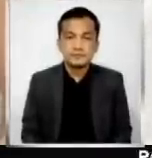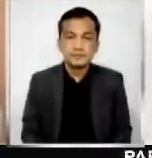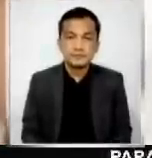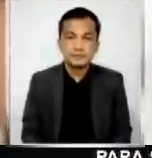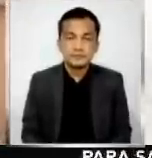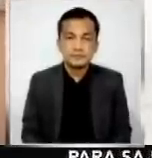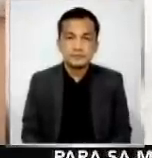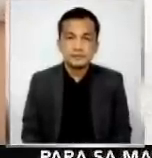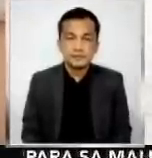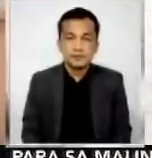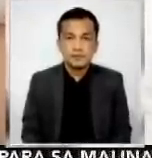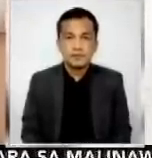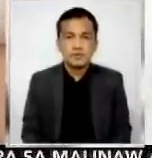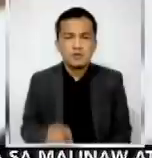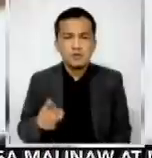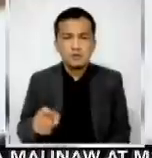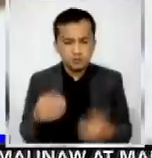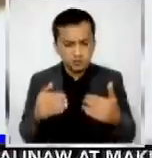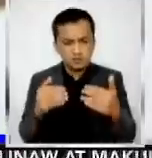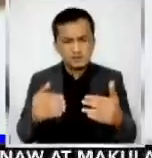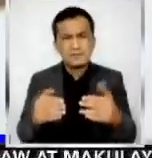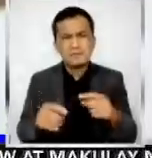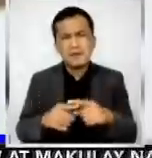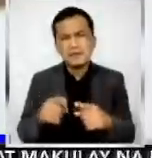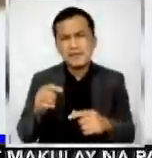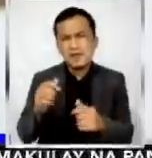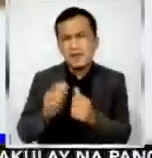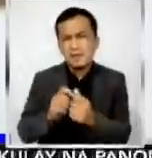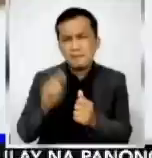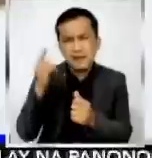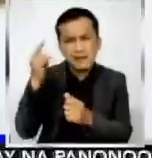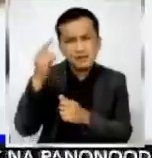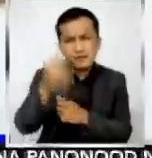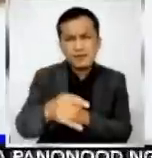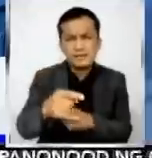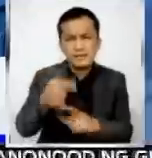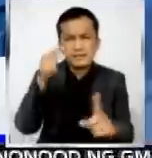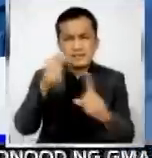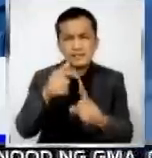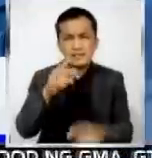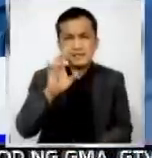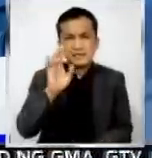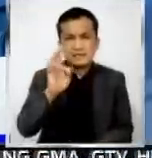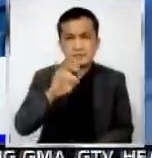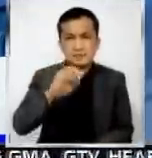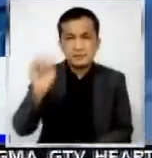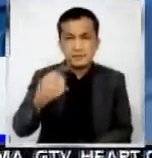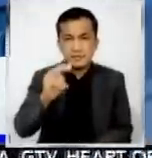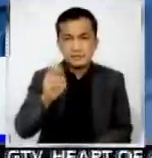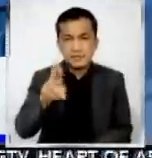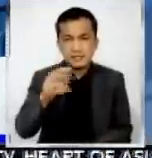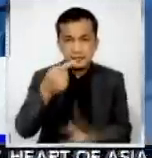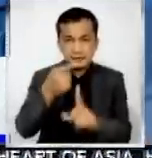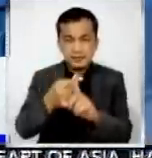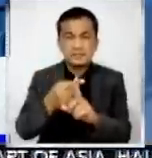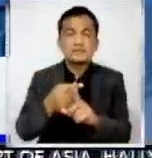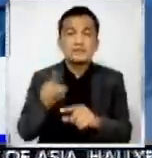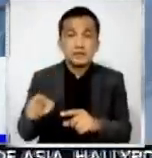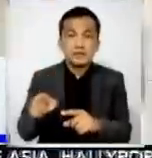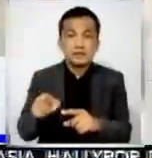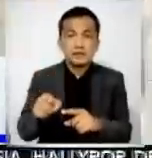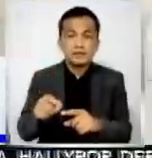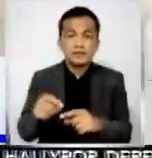Umuusad na pero malayo-layo pa sa target na 70% na populasyon ng NCR plus 8 para matamasa ang population protection bago matapos ang